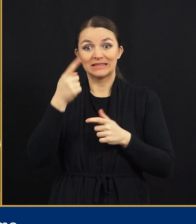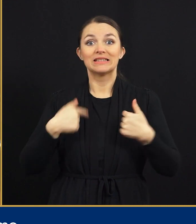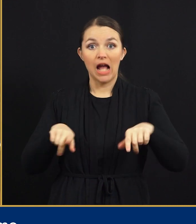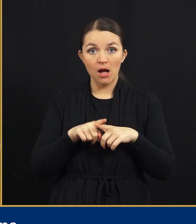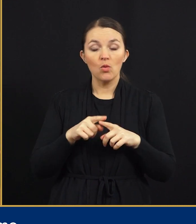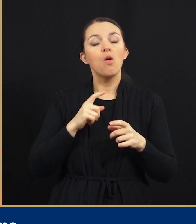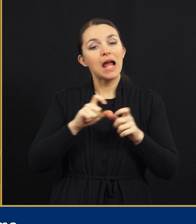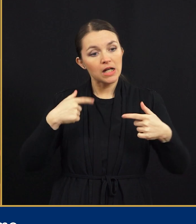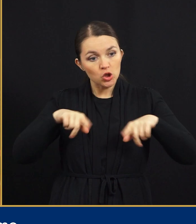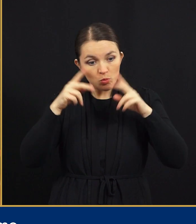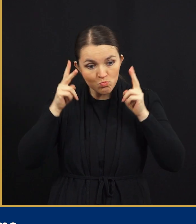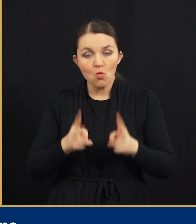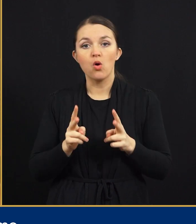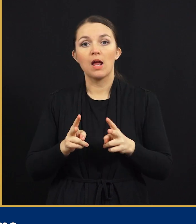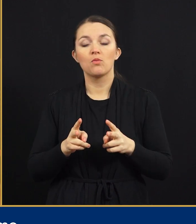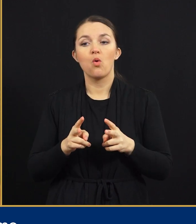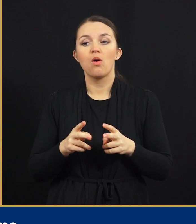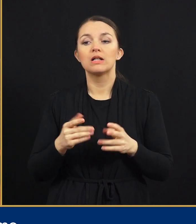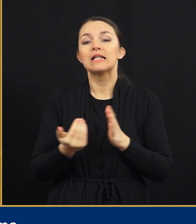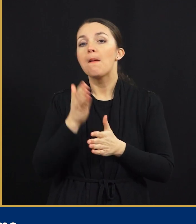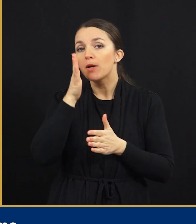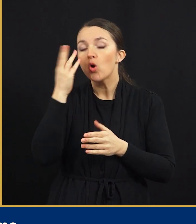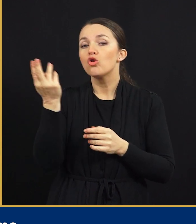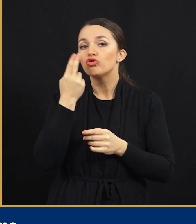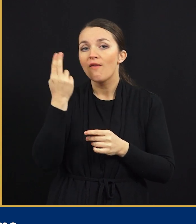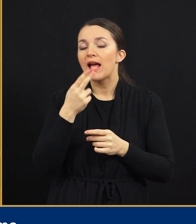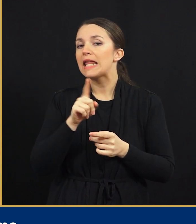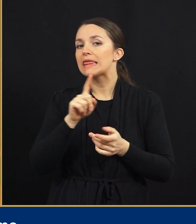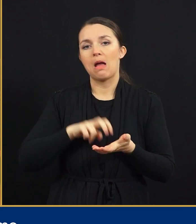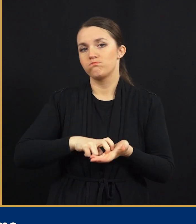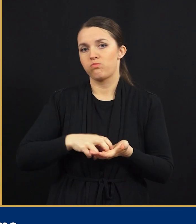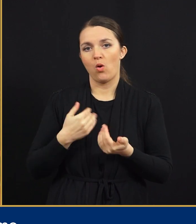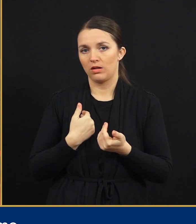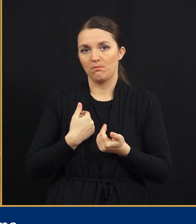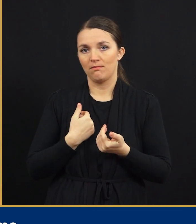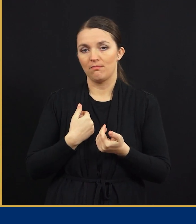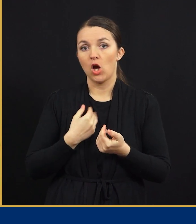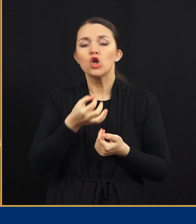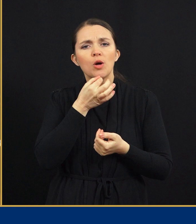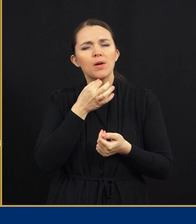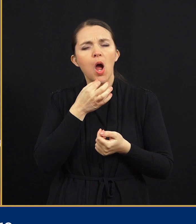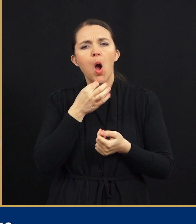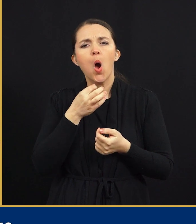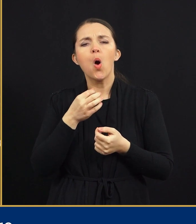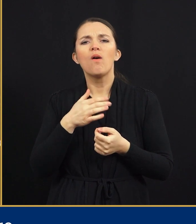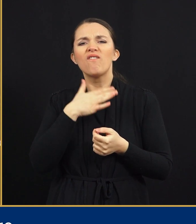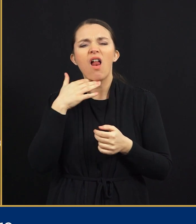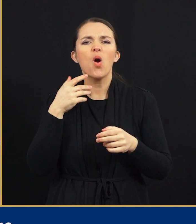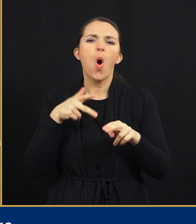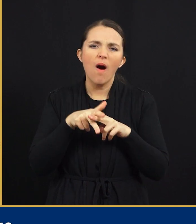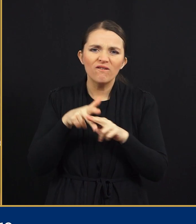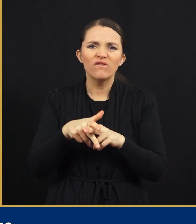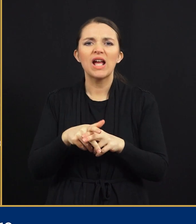ker znamo in zmoremo, se za prihodnost Slovenije ne bojim. Čeprav polem pod noge